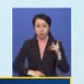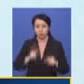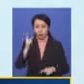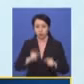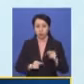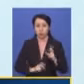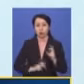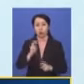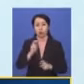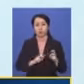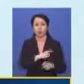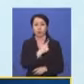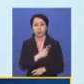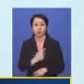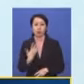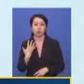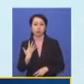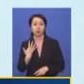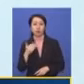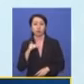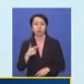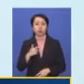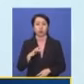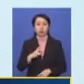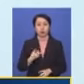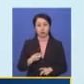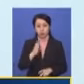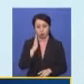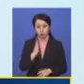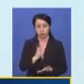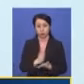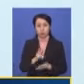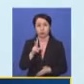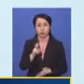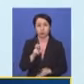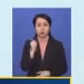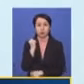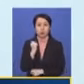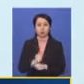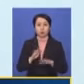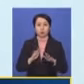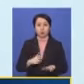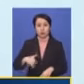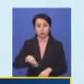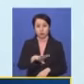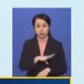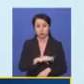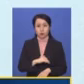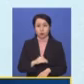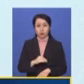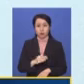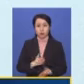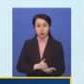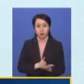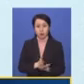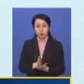комплексов мощностью 5000 голов скота, где будет создано 300 рабочих мест. В целом, наше направление